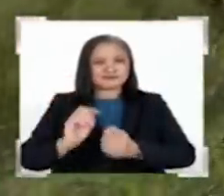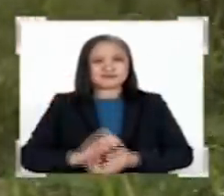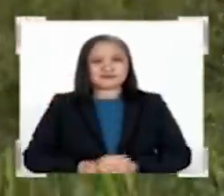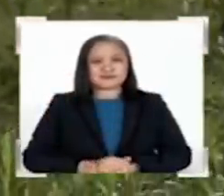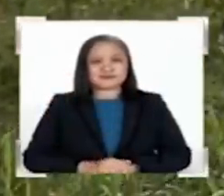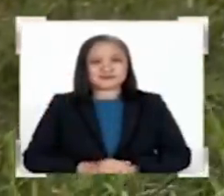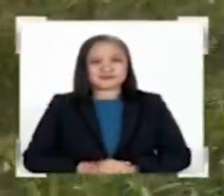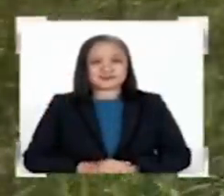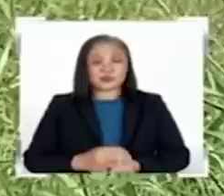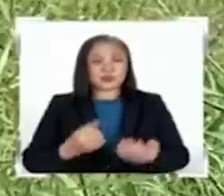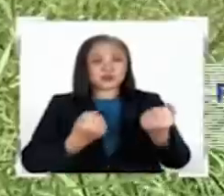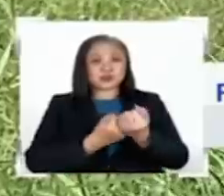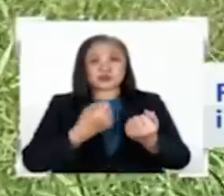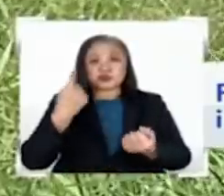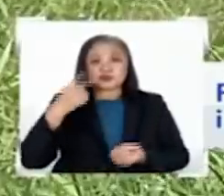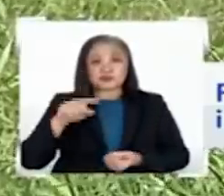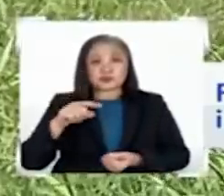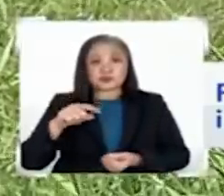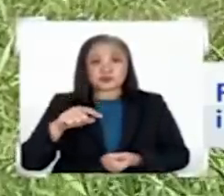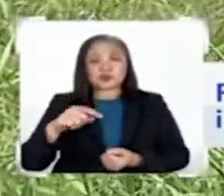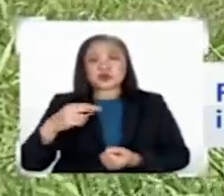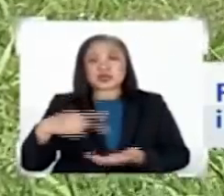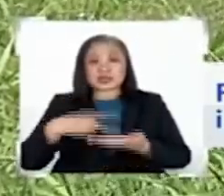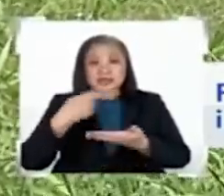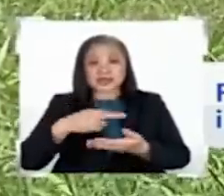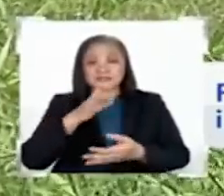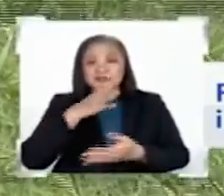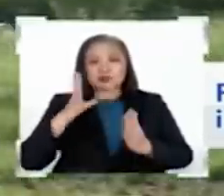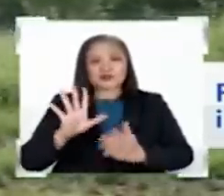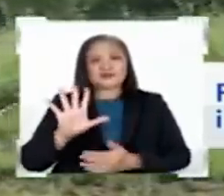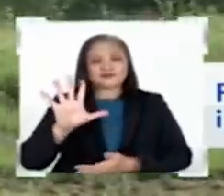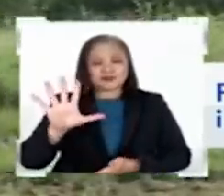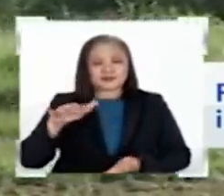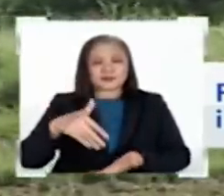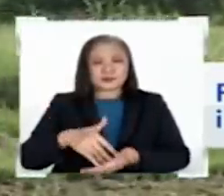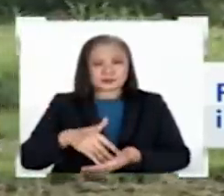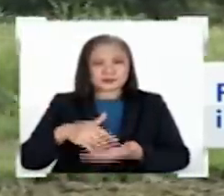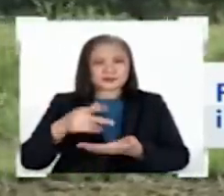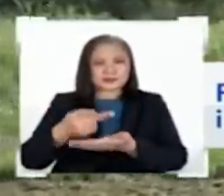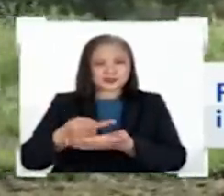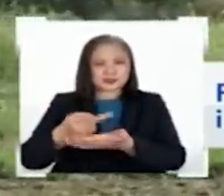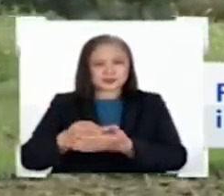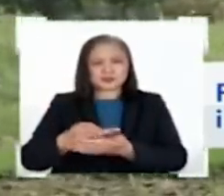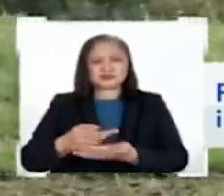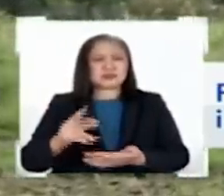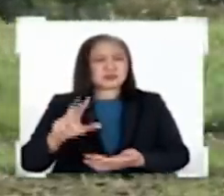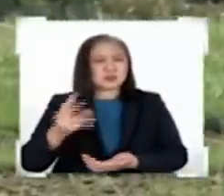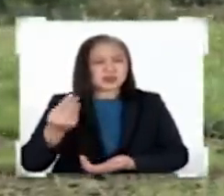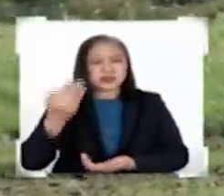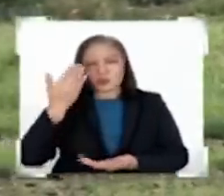para naman sa mga rice farmer, 5,000 piso. Hindi pa naman tiyak kung kailan yan ilalabas.